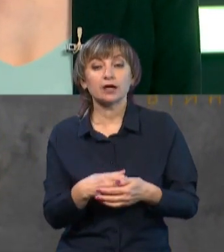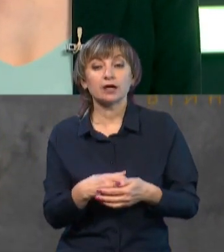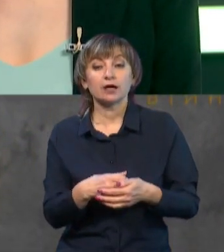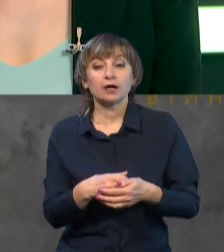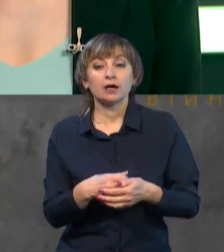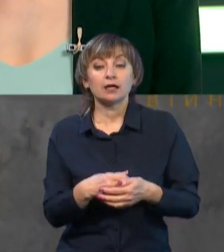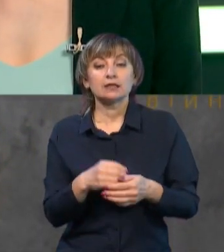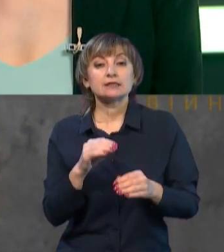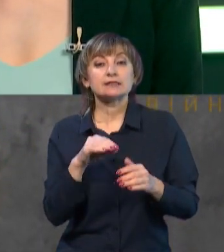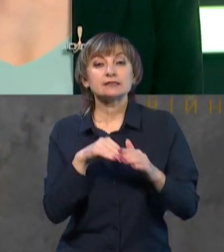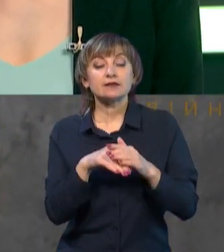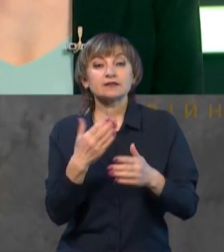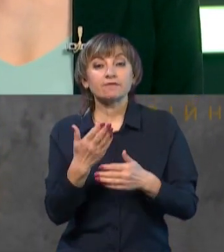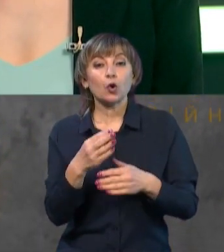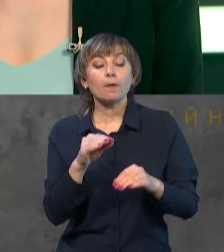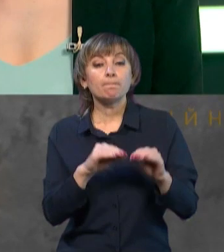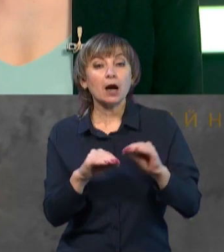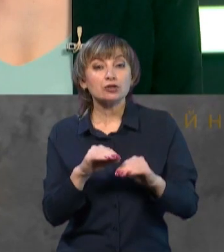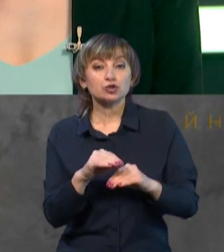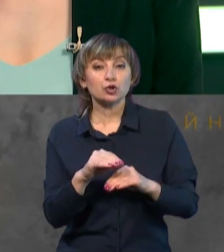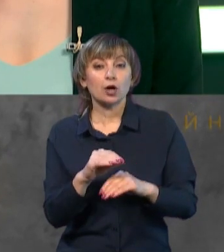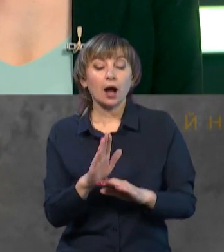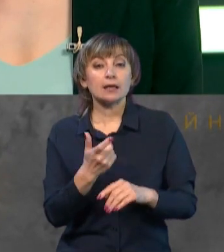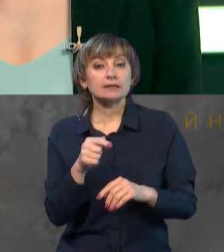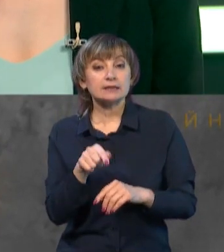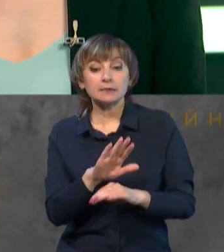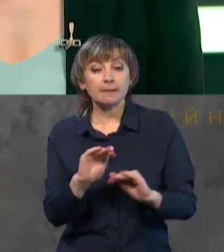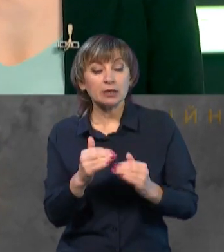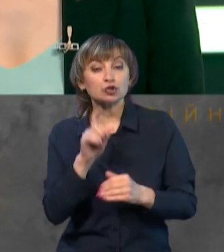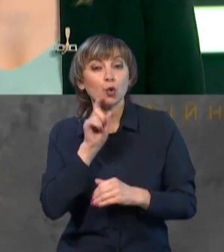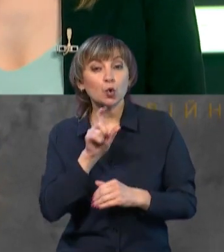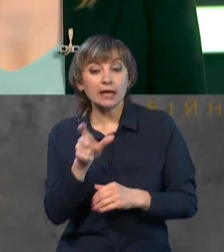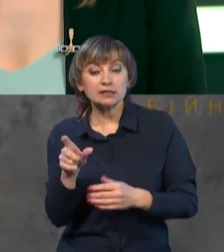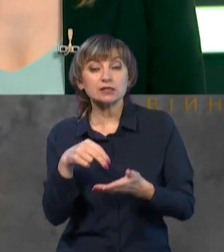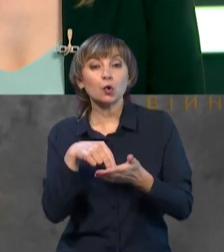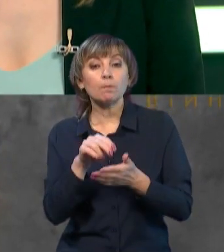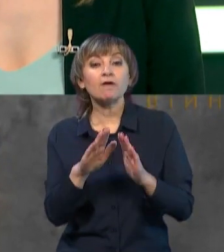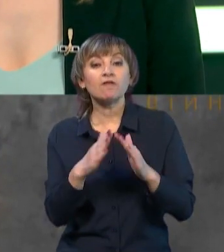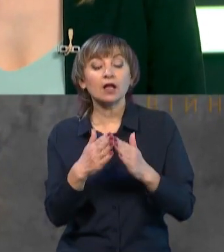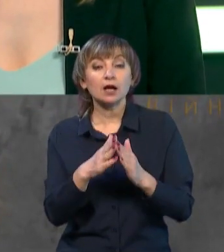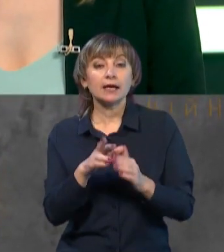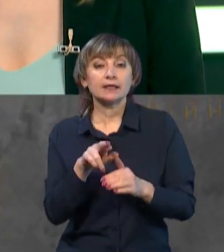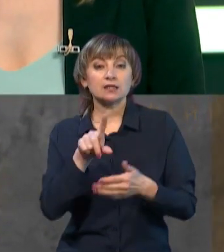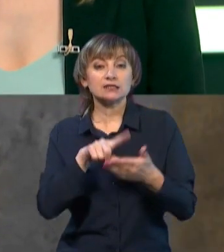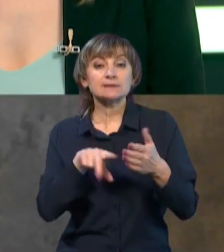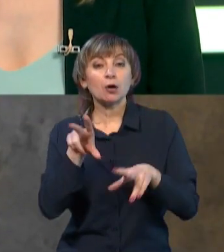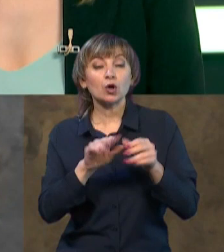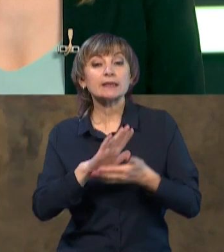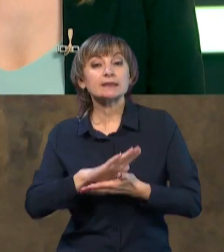найнеобхідніша складова твого багажу, але тим не менш українці купляли книжки, і я сподіваюся,